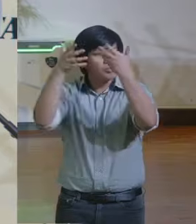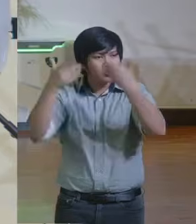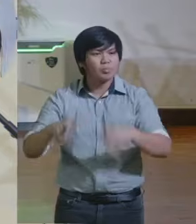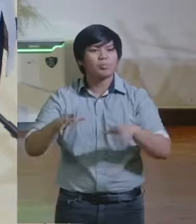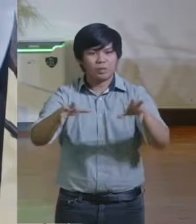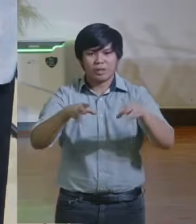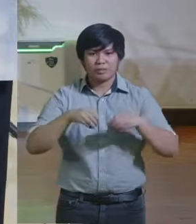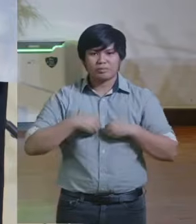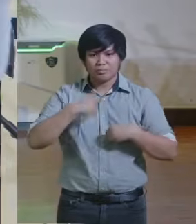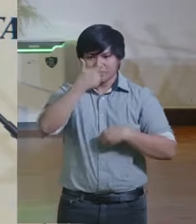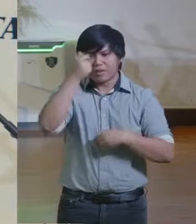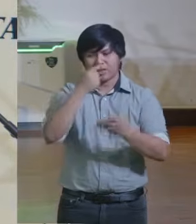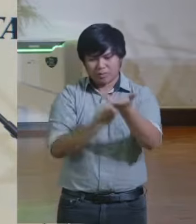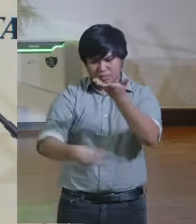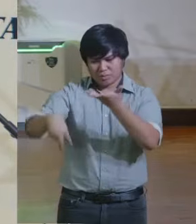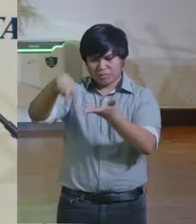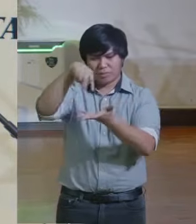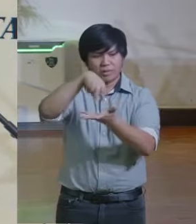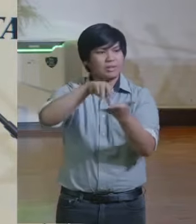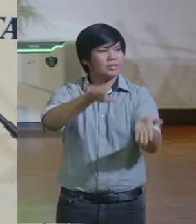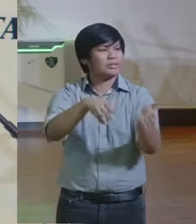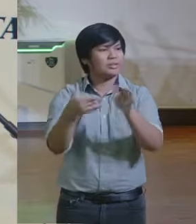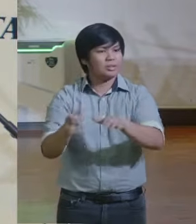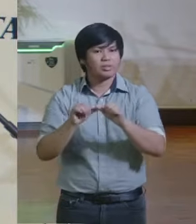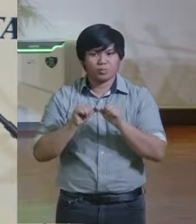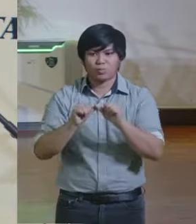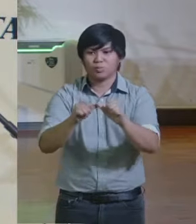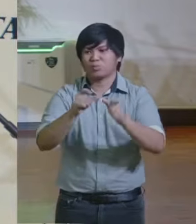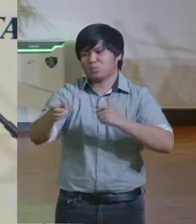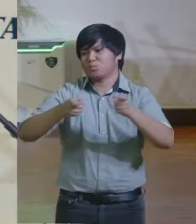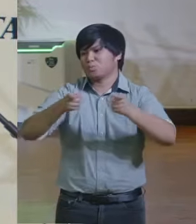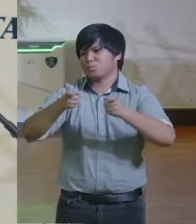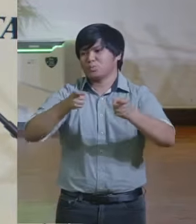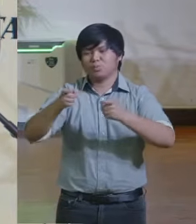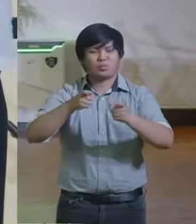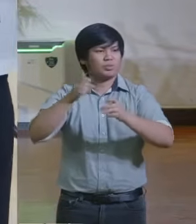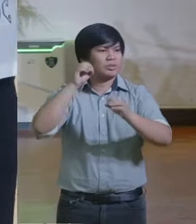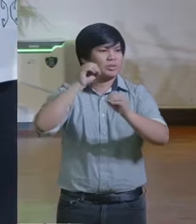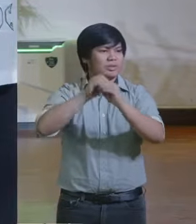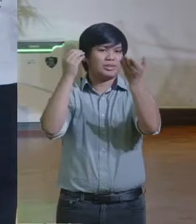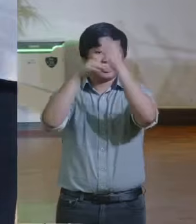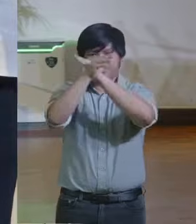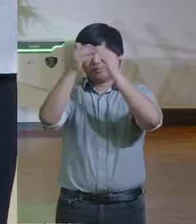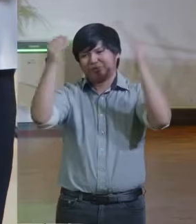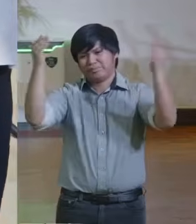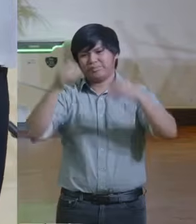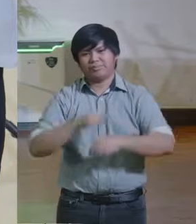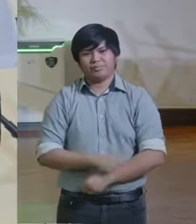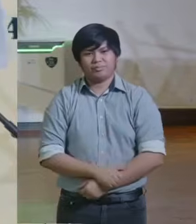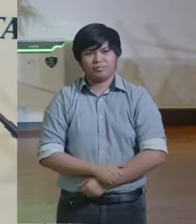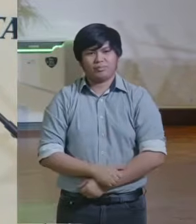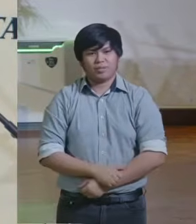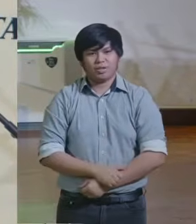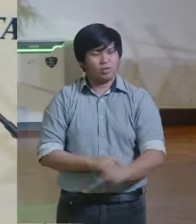sapagkat siya ay binuhay magmula sa mga patay at hanggang ngayon ay nakaupo sa kanan ng Diyos amang makapangyarihan sa lahat.